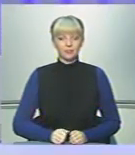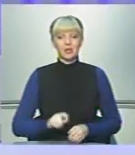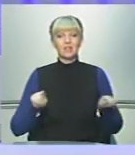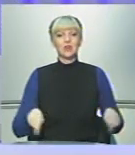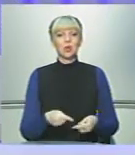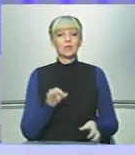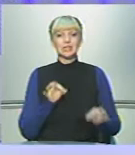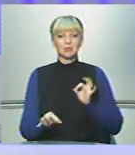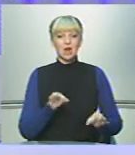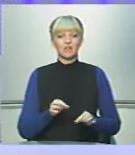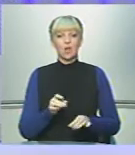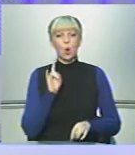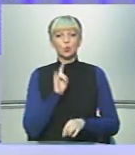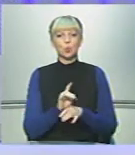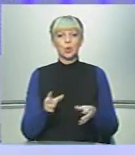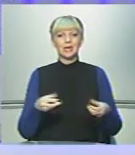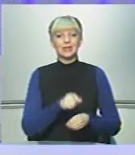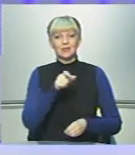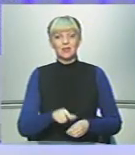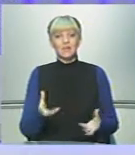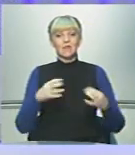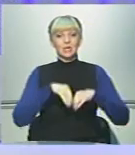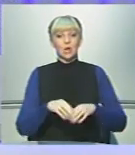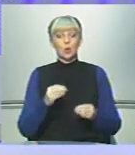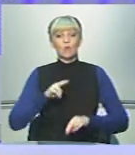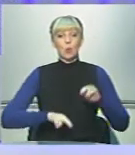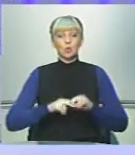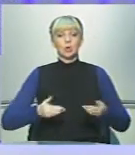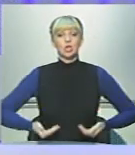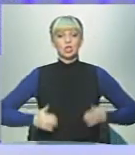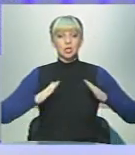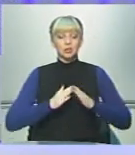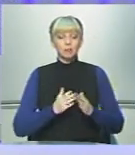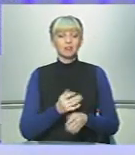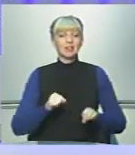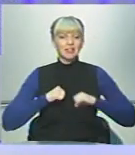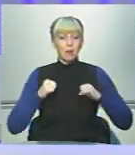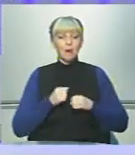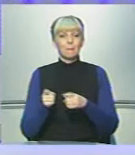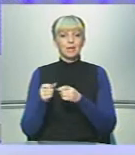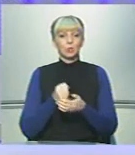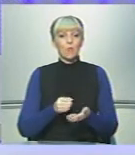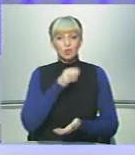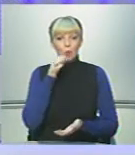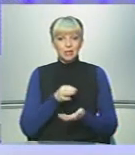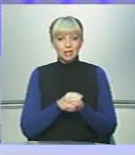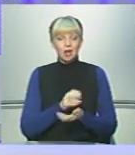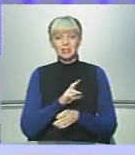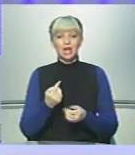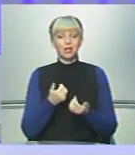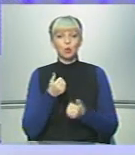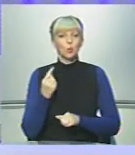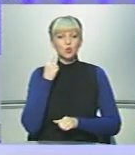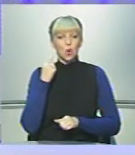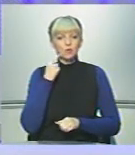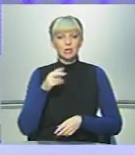Відновити справедливість. Ошукані інвестори, котрі вклали гроші в будівництво житла, вкотре намагалися притягнути до відповідальності